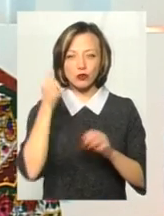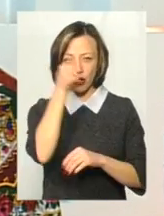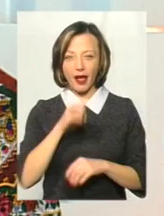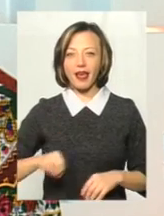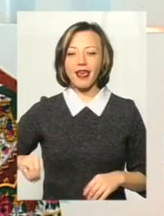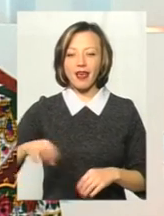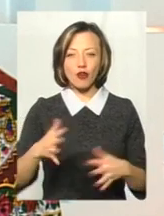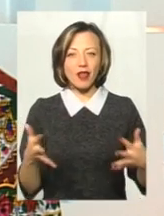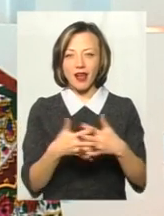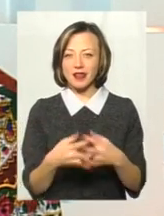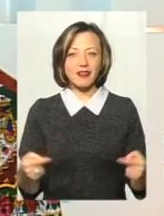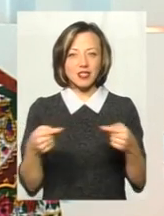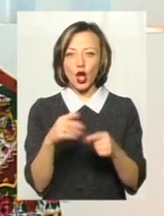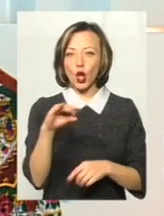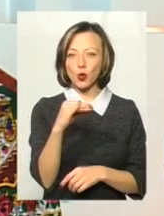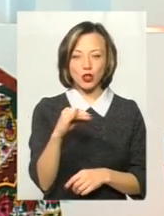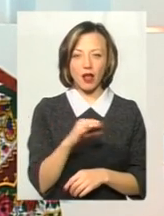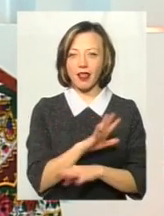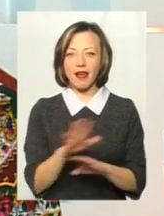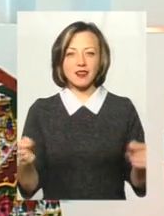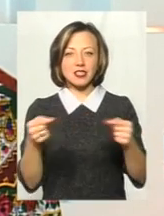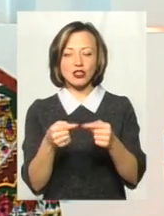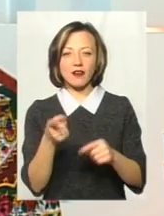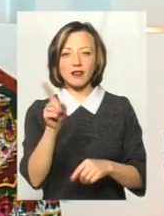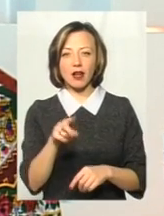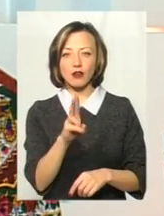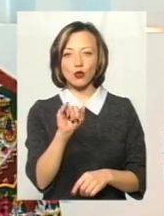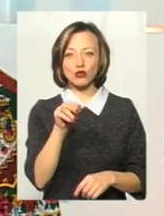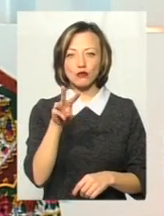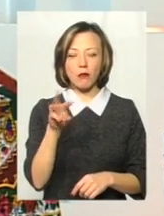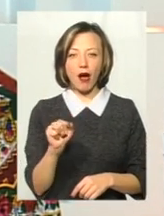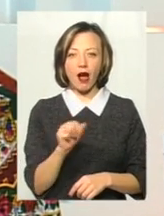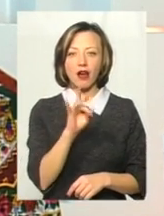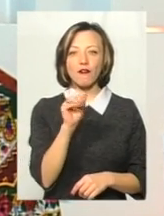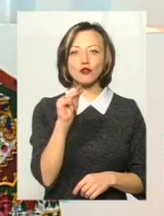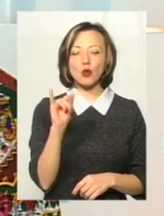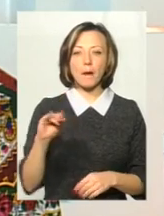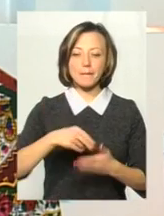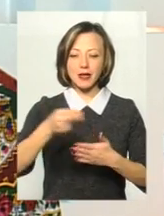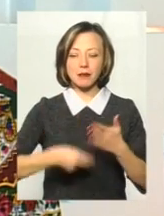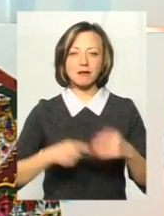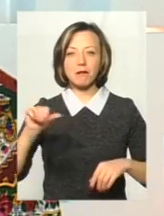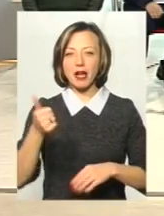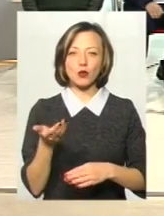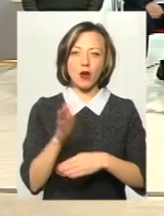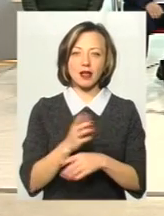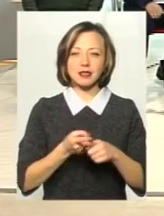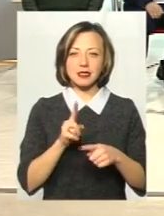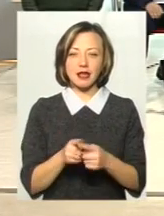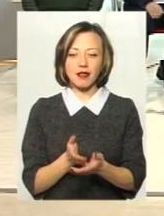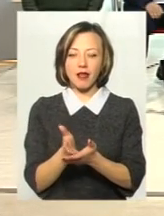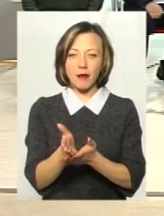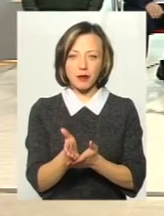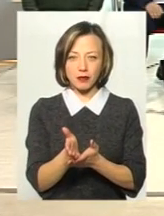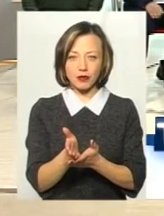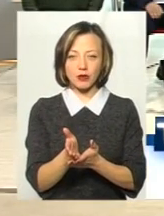не визначав Ющенко, не визначав навіть Кучма. Ще Кравчук підписував перші укази про те, що це є пріоритетним напрямком для